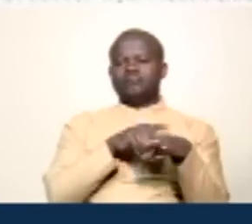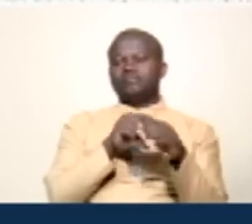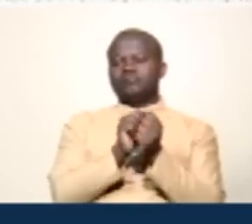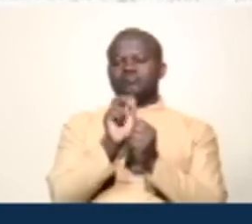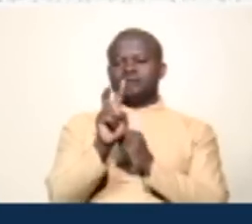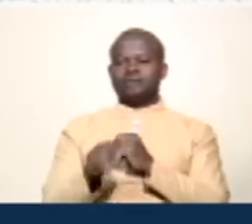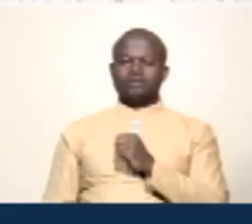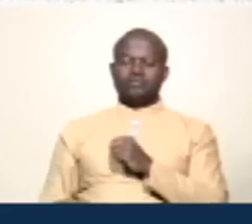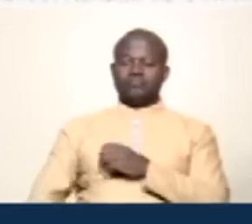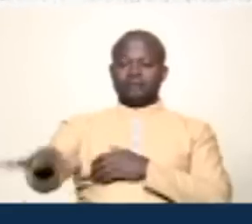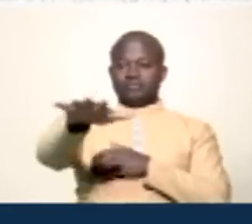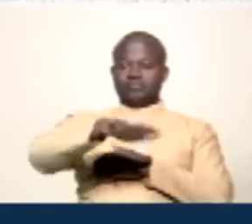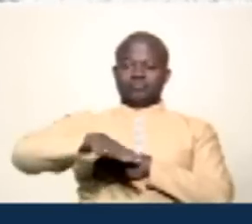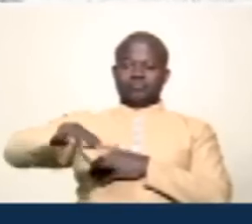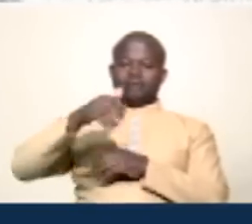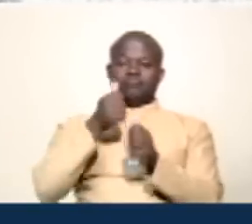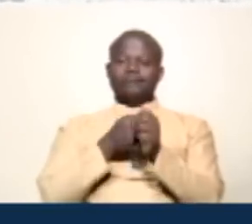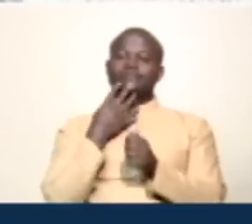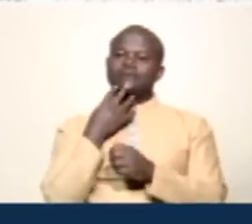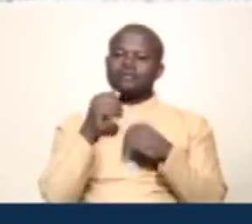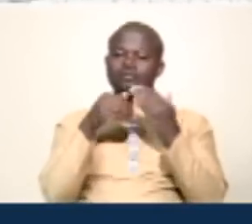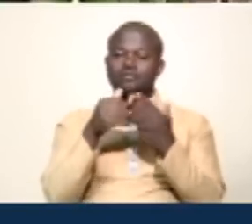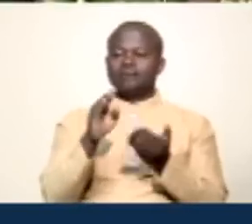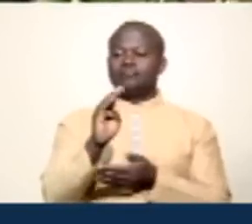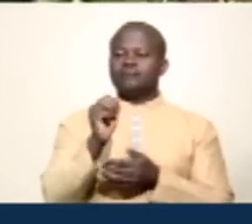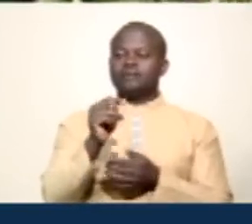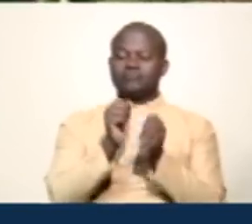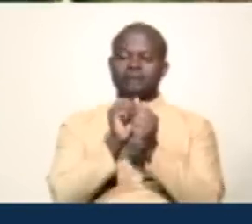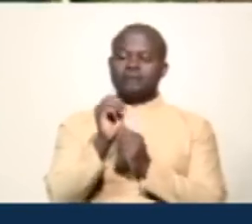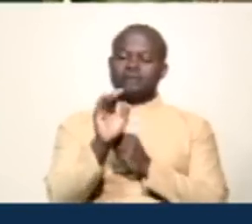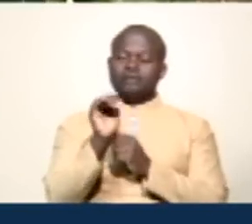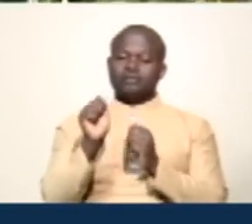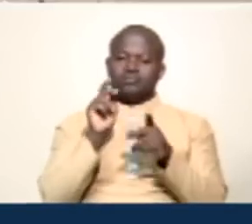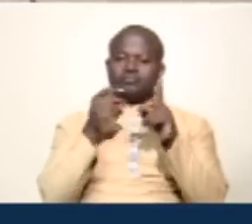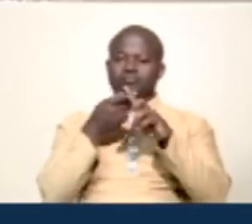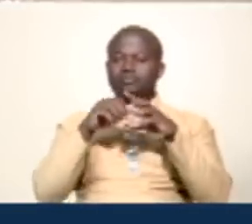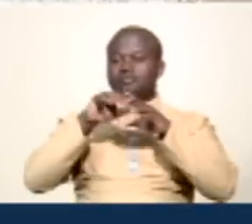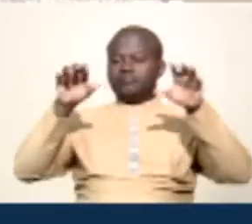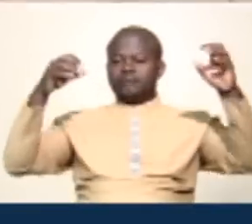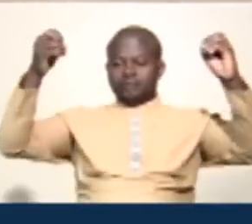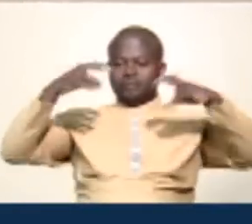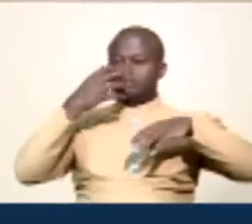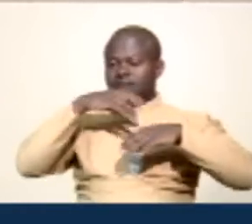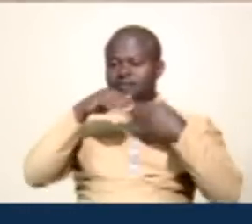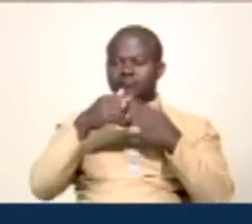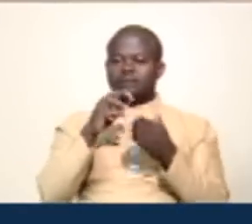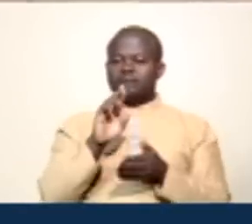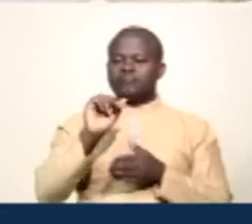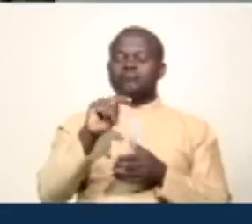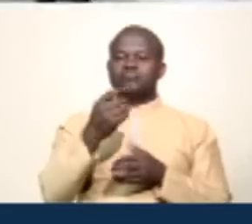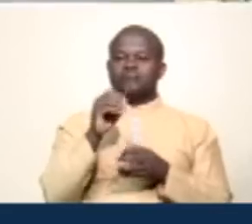12:00. Isoko rya Ntenyo rirema buri wa kane, uretse abo mu by'Imana na Mbuye rinarimwa n'abavuye ahandi nka Kigali, Muhanga no mu Ruhango mu